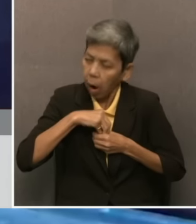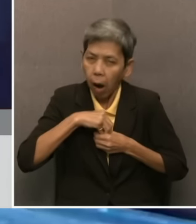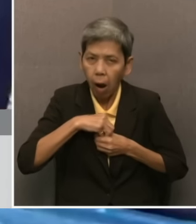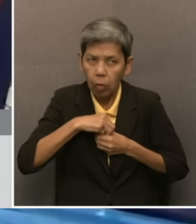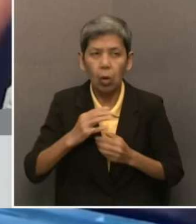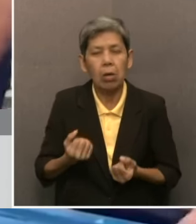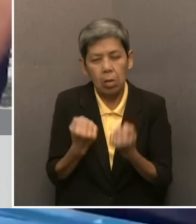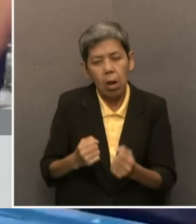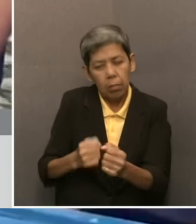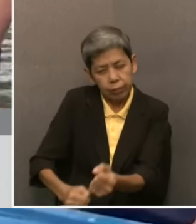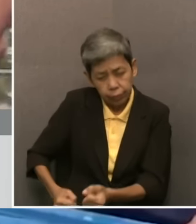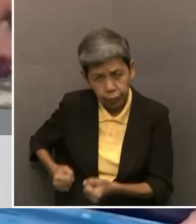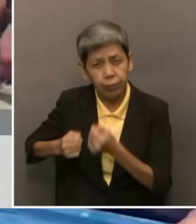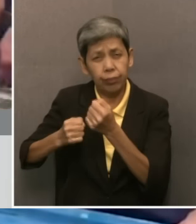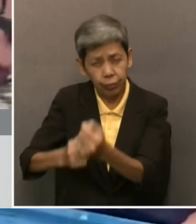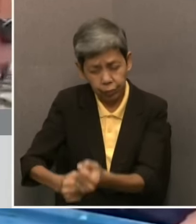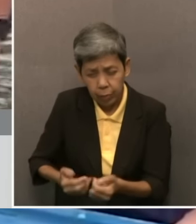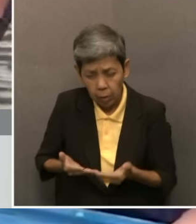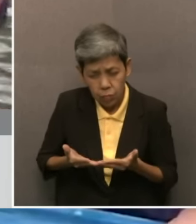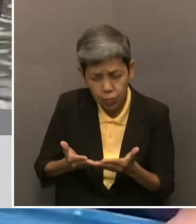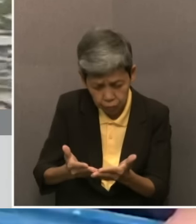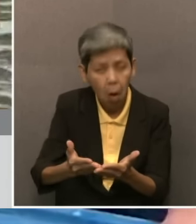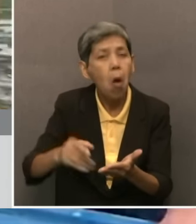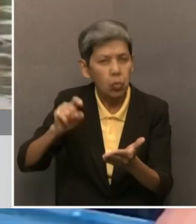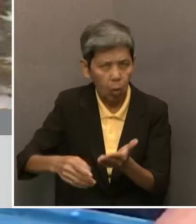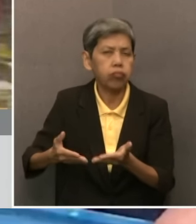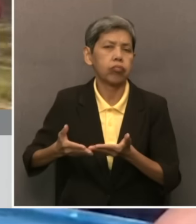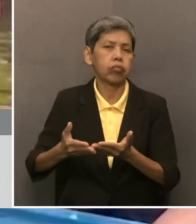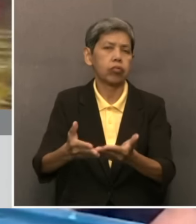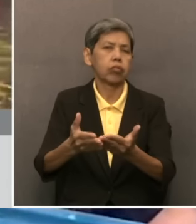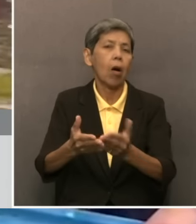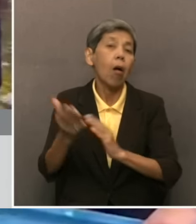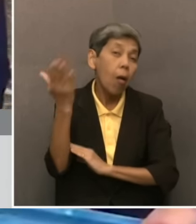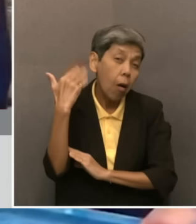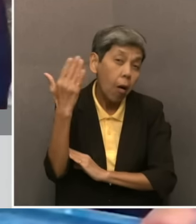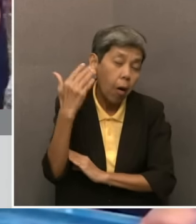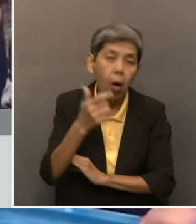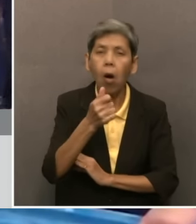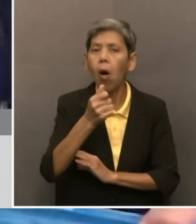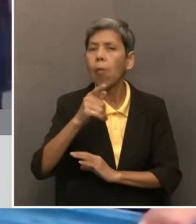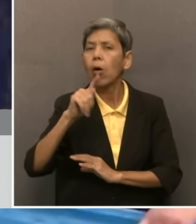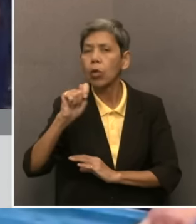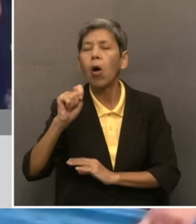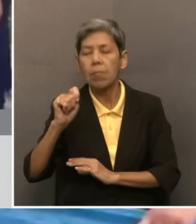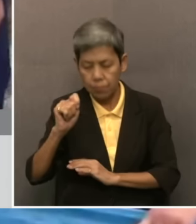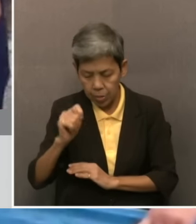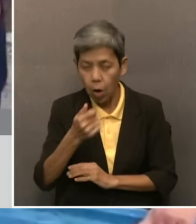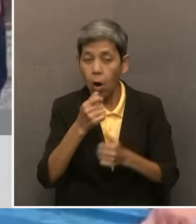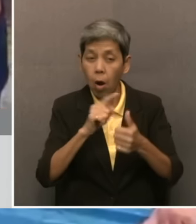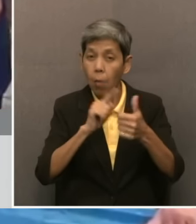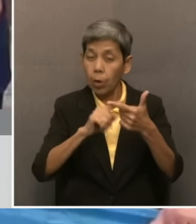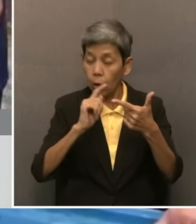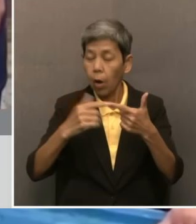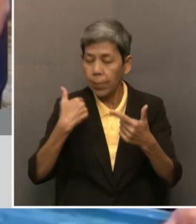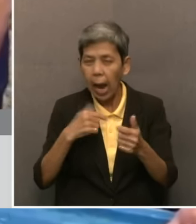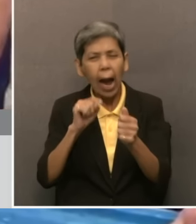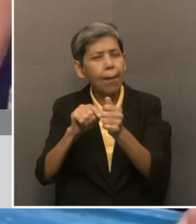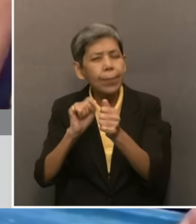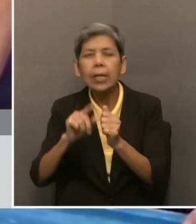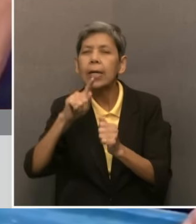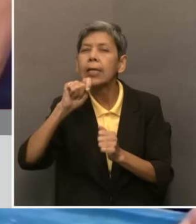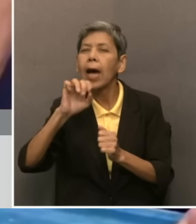รือเป็นพาหนะในการเดินทางเข้าออกหมู่บ้านเท่านั้นที่ผ่านมาทางอบต.พร่อนและอบต.รวมไปถึงอำเภอตากใบ